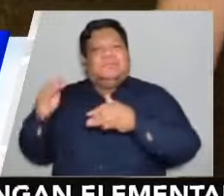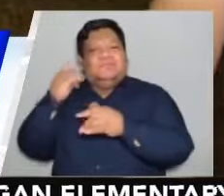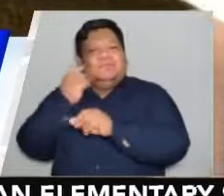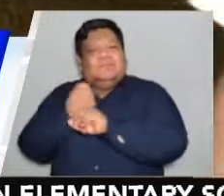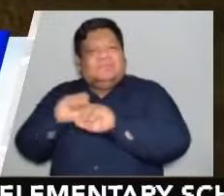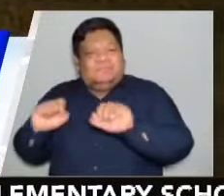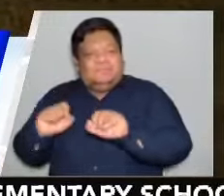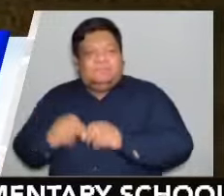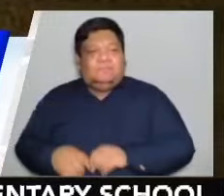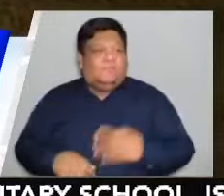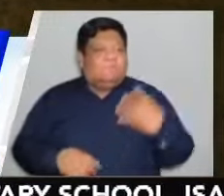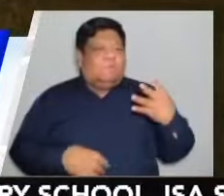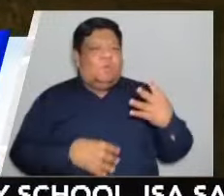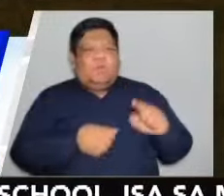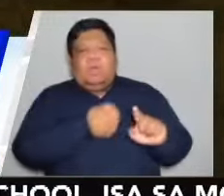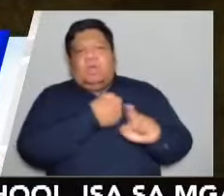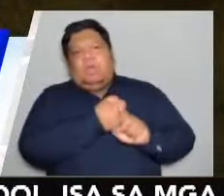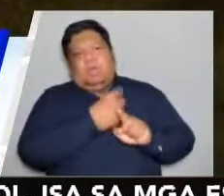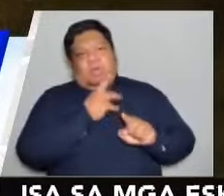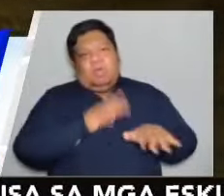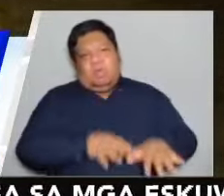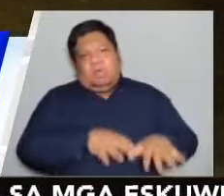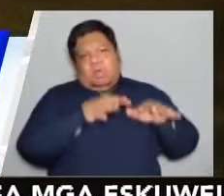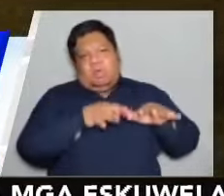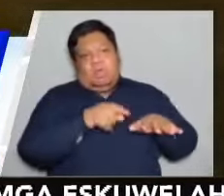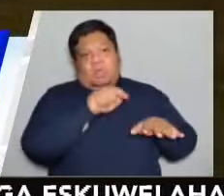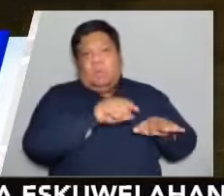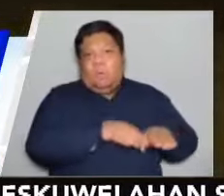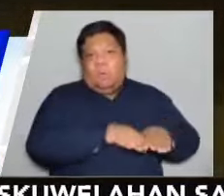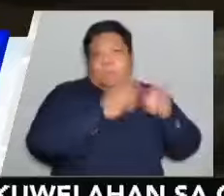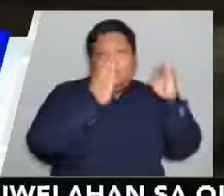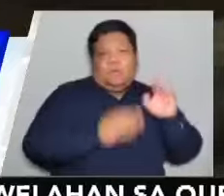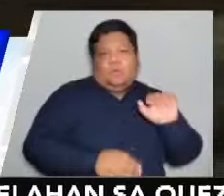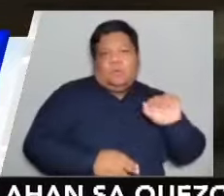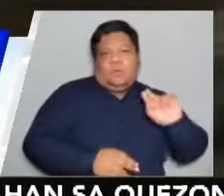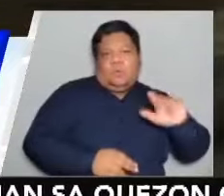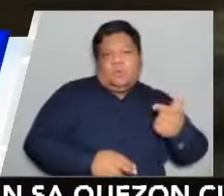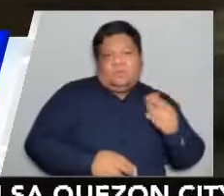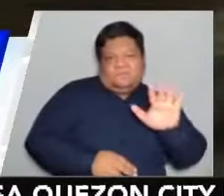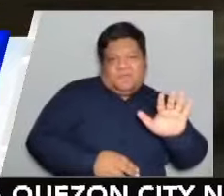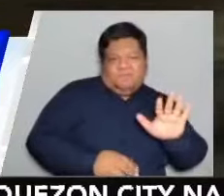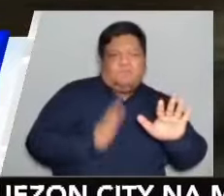5 pa magbubukas magkakaroon sila ng Saturday classes para